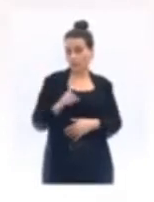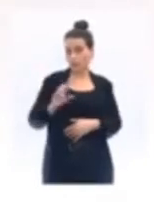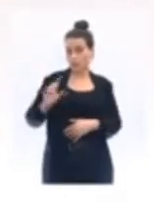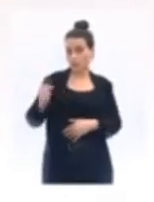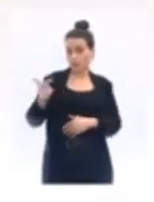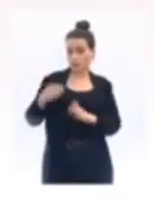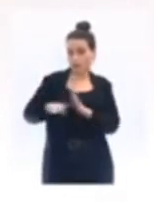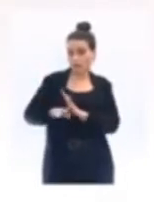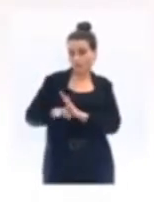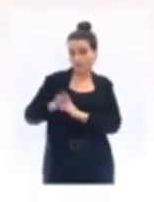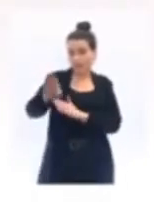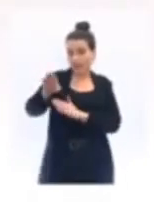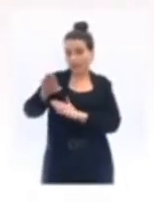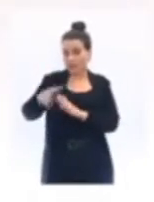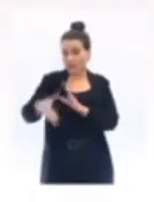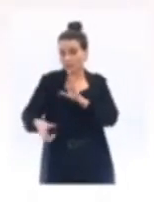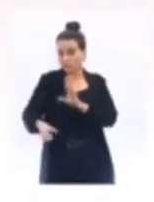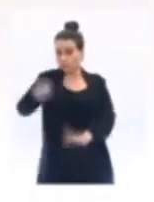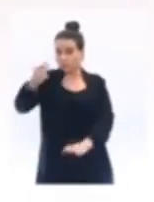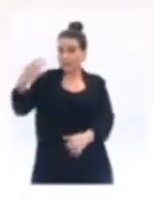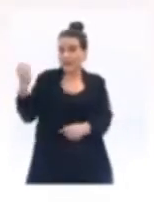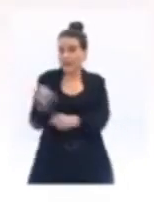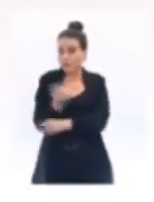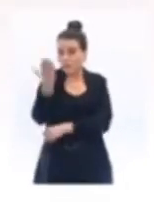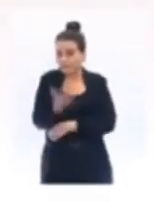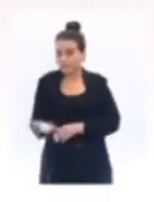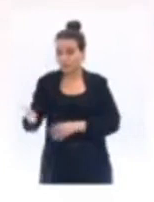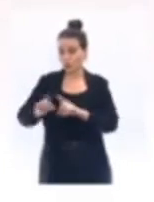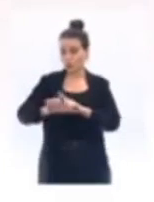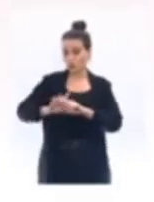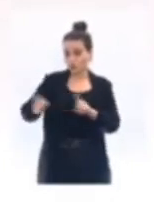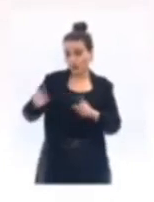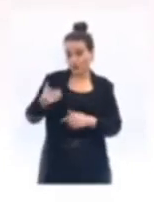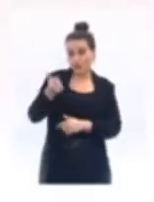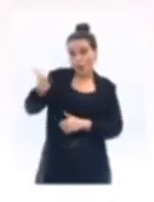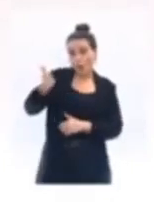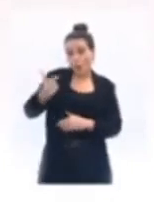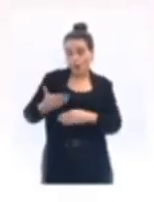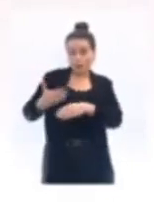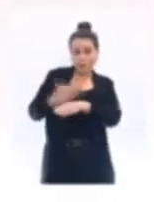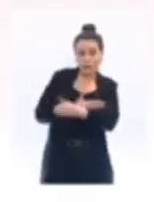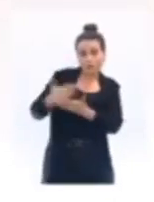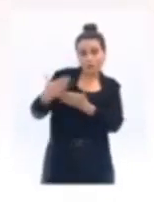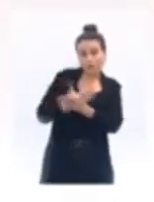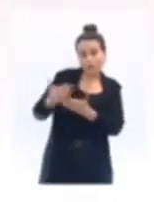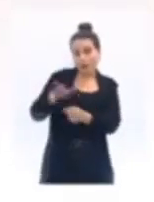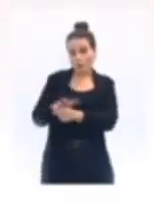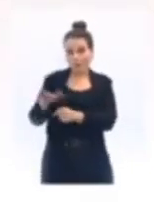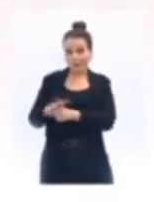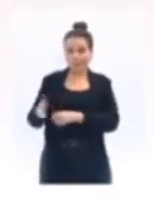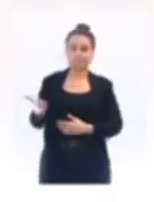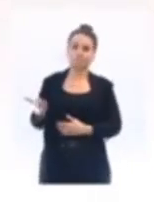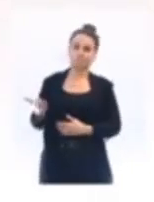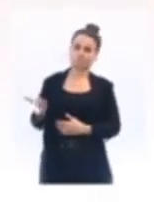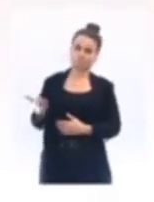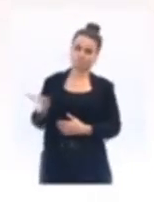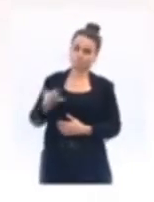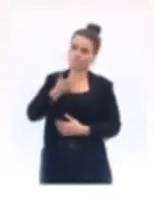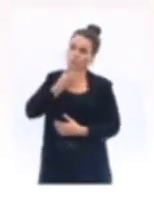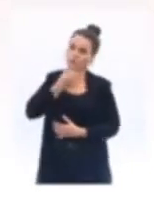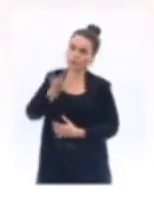en raison de considérations climatiques. Peut-être y en a-t-il d'autres. Notre rôle,